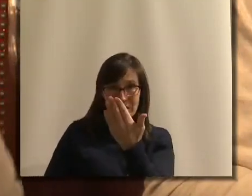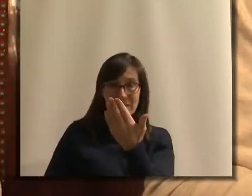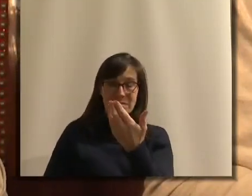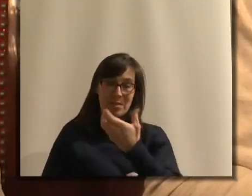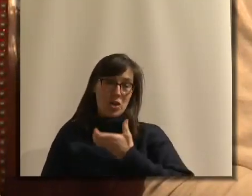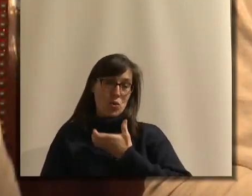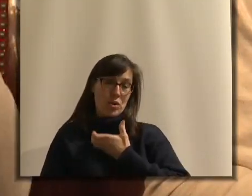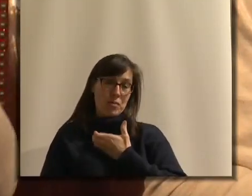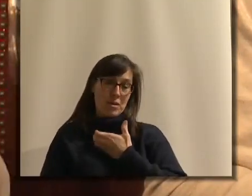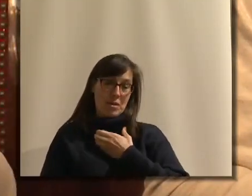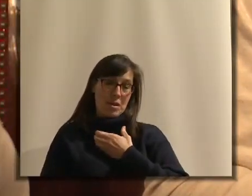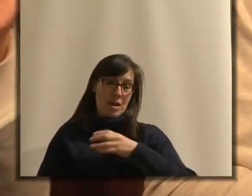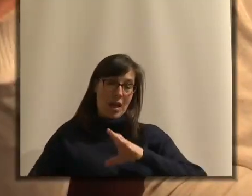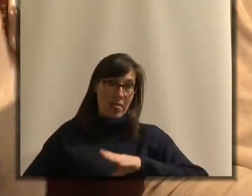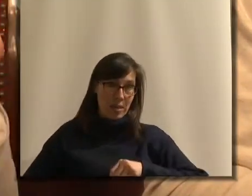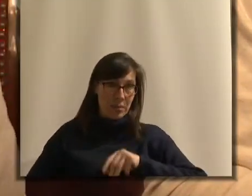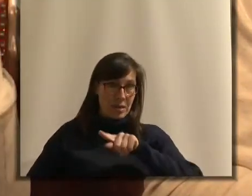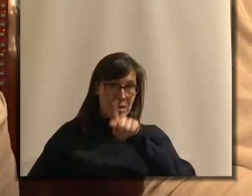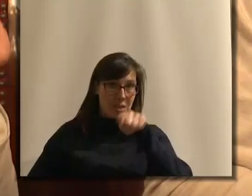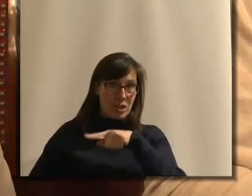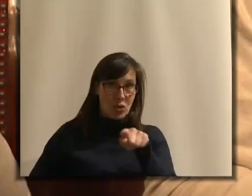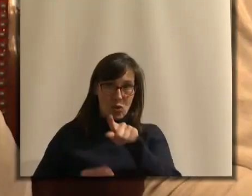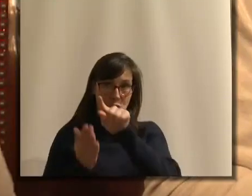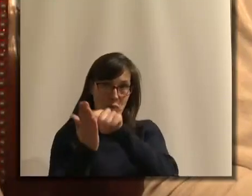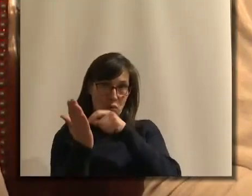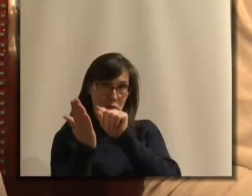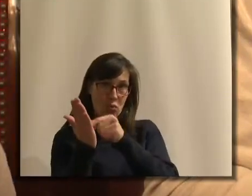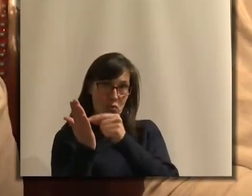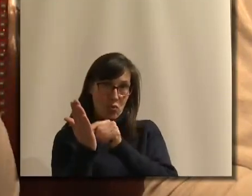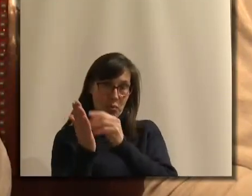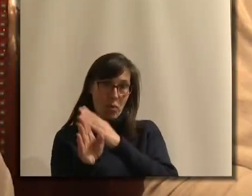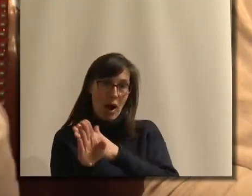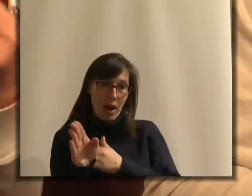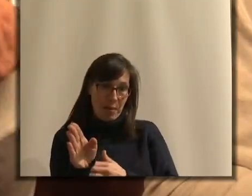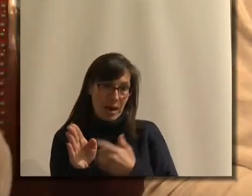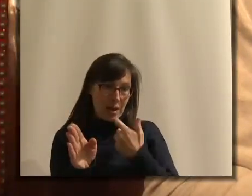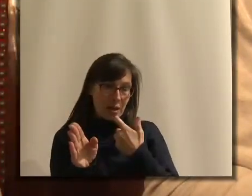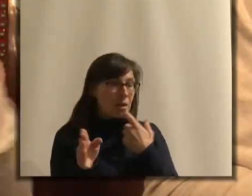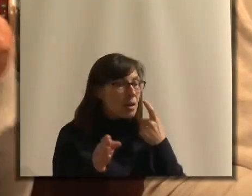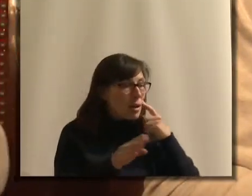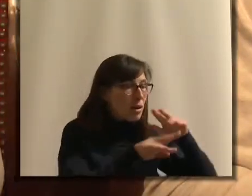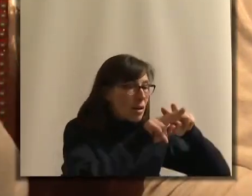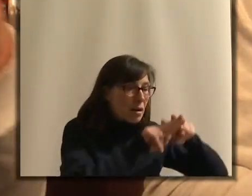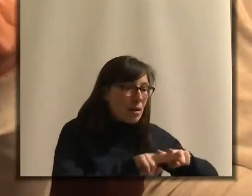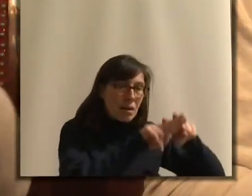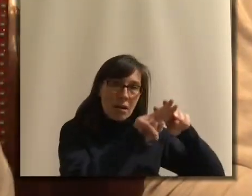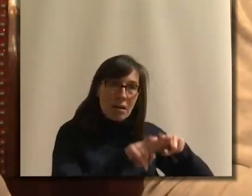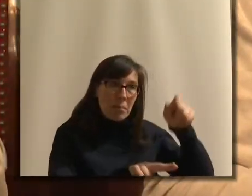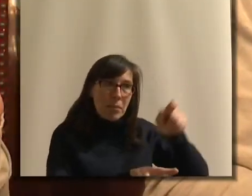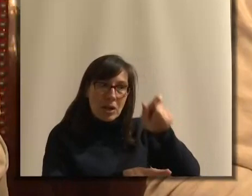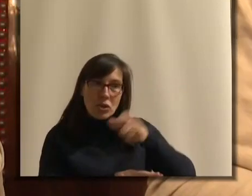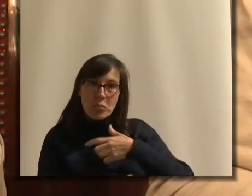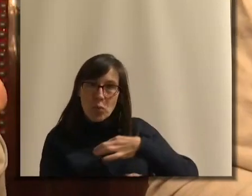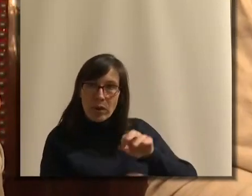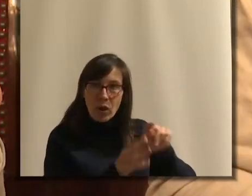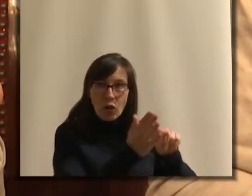a ajuntament acceptes o no acceptes, però abans d'acceptar nosaltres fem l'exercici de veure si tenim persones potencials